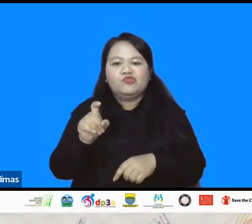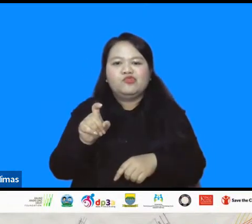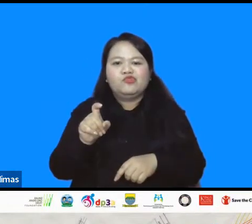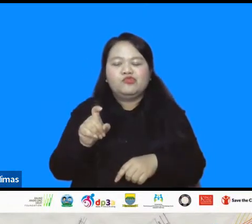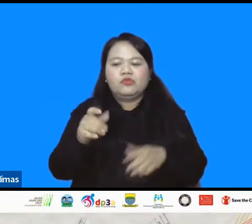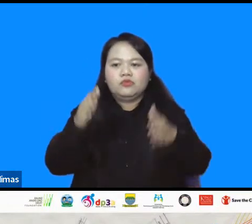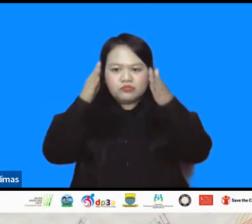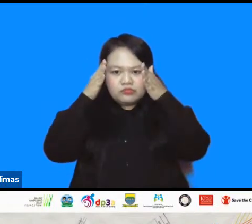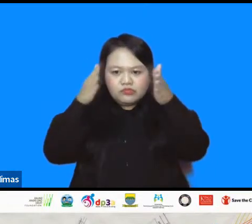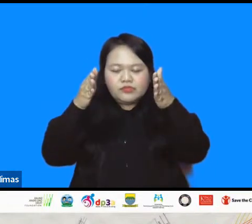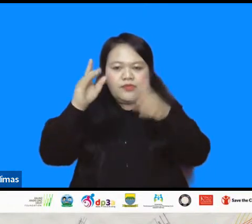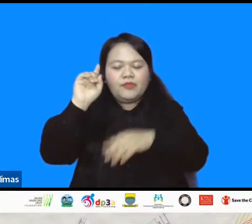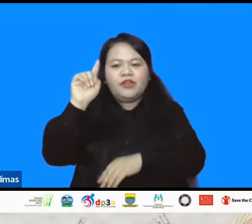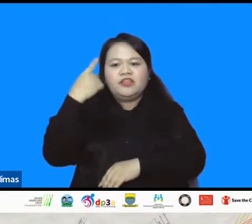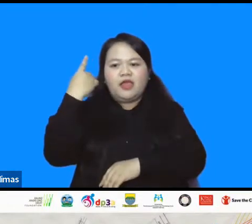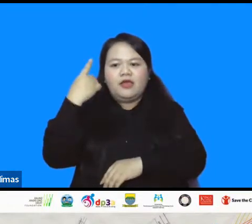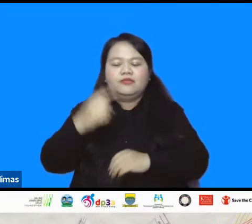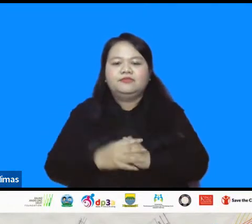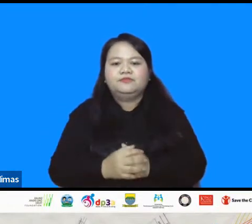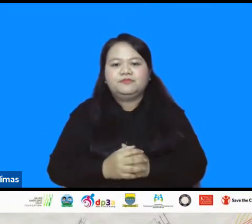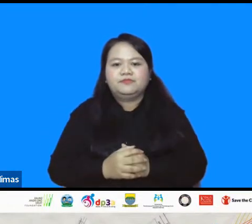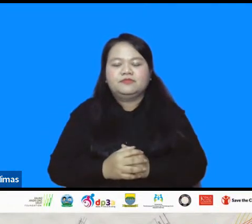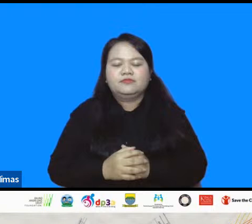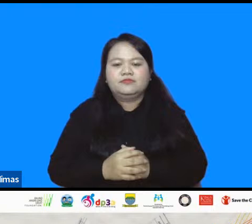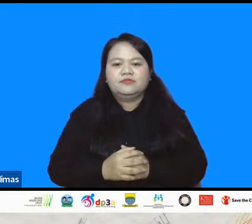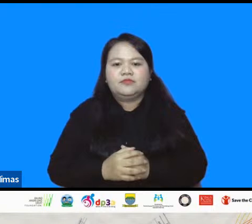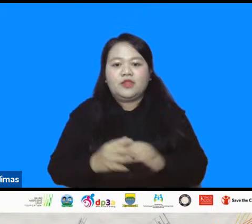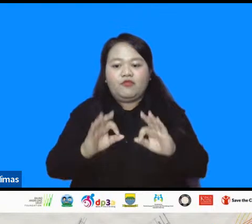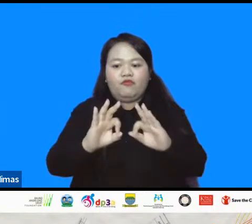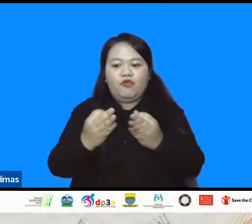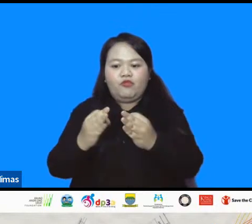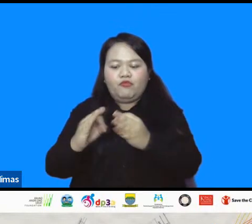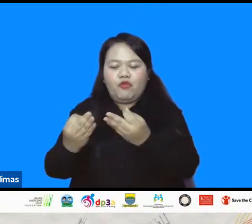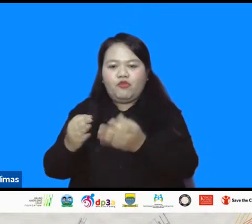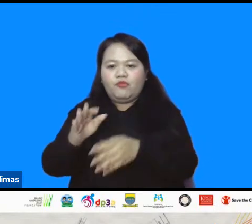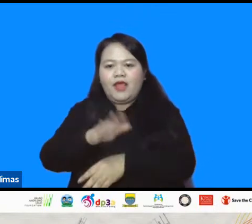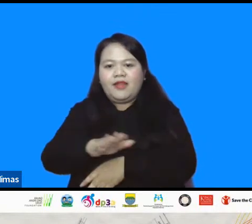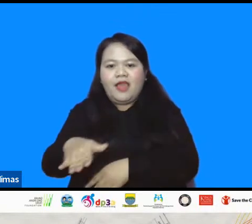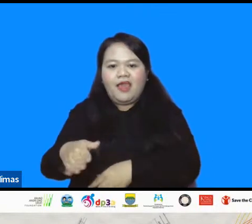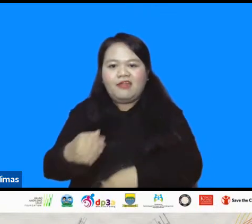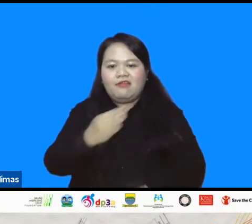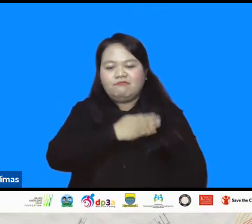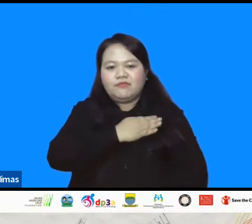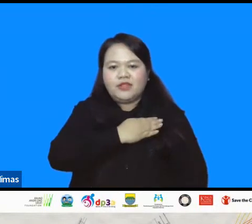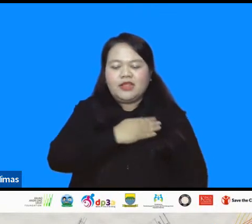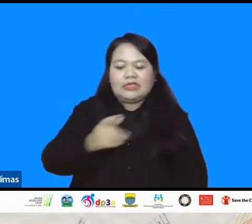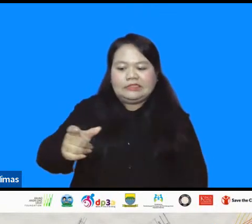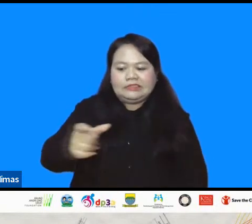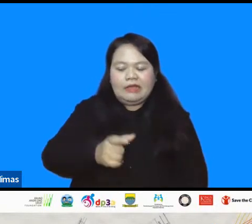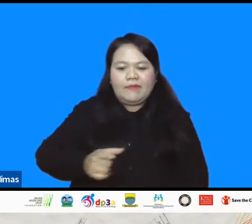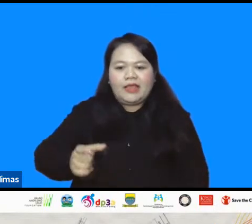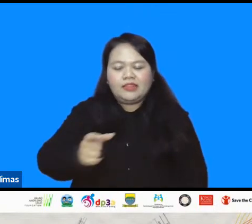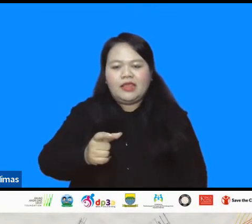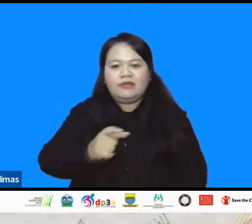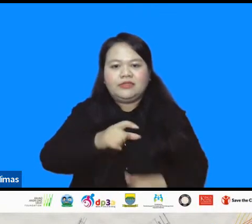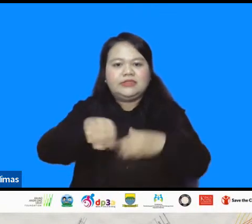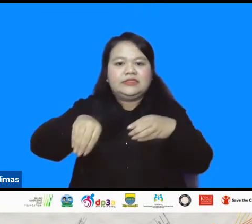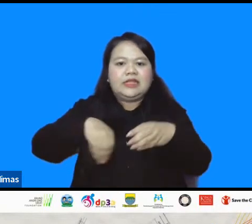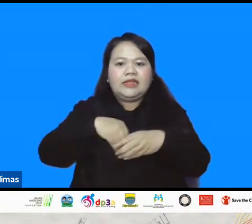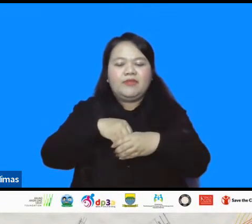diperhatikan oleh pemerintah gitu. Terutama mungkin forum-forum anak yang ada di kelurahan, di kecamatan juga ikut terlibat